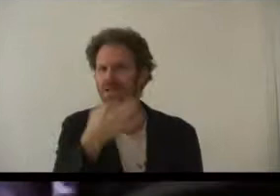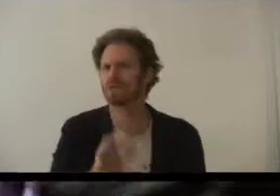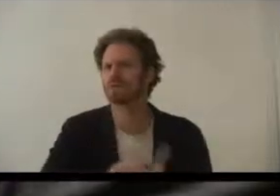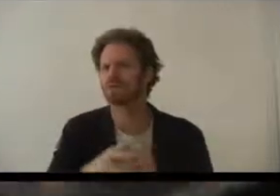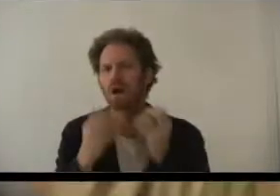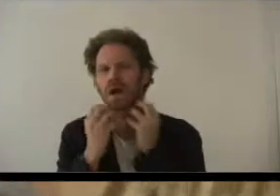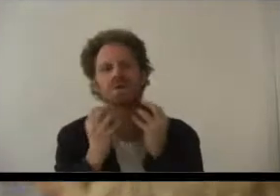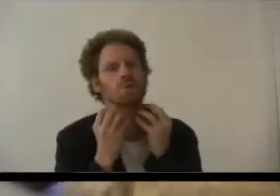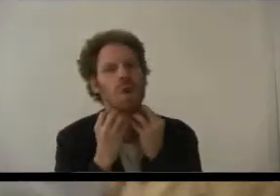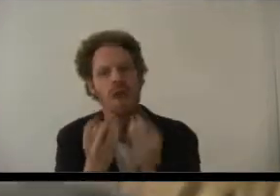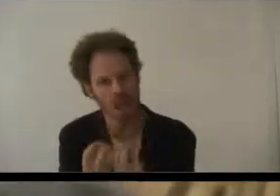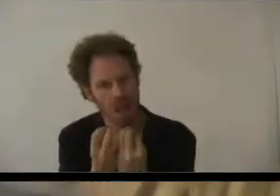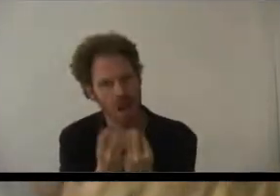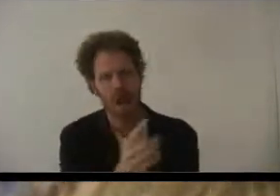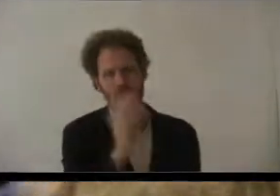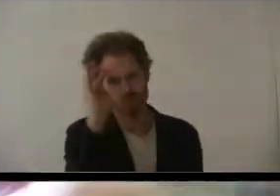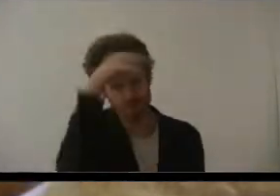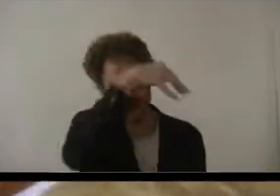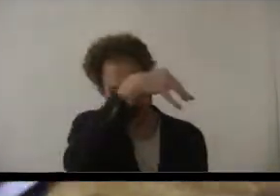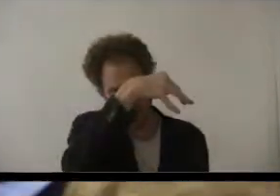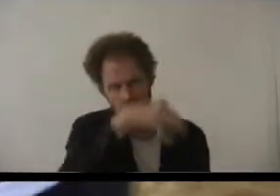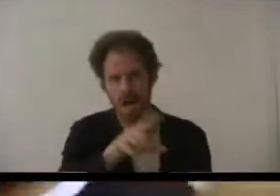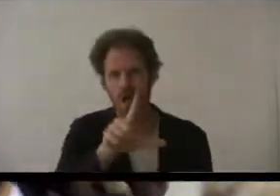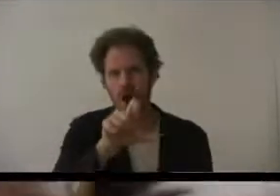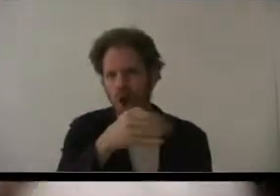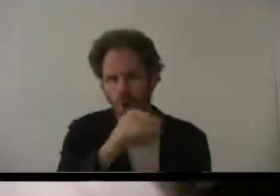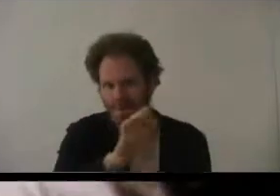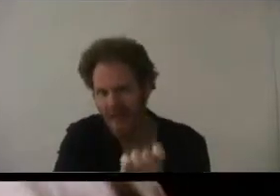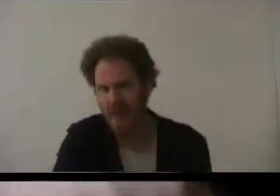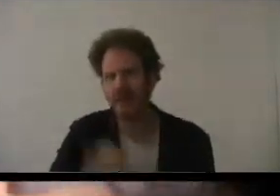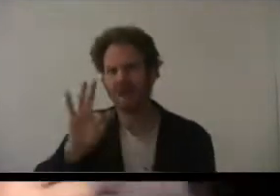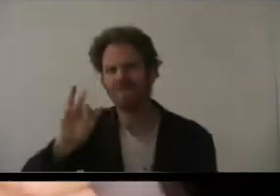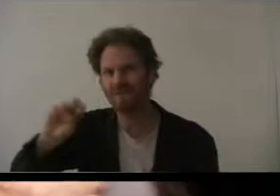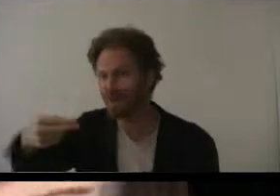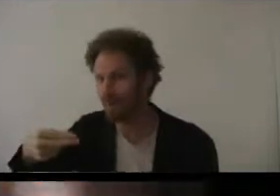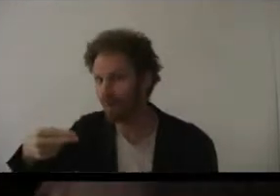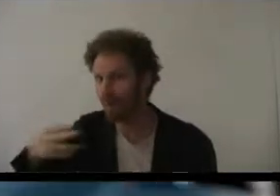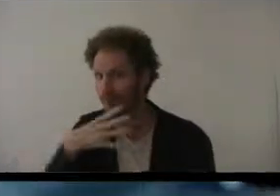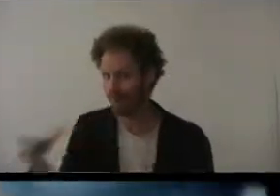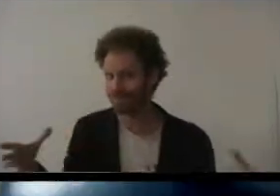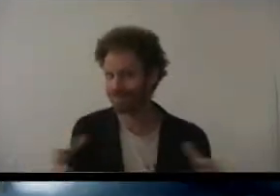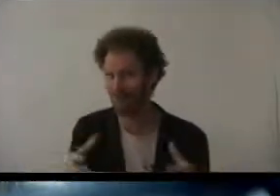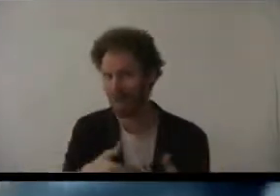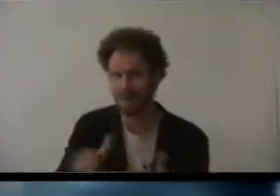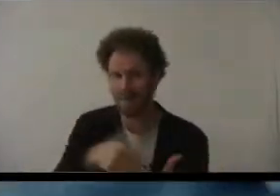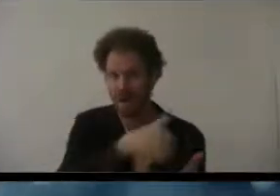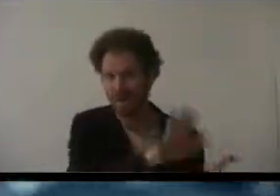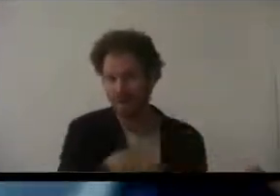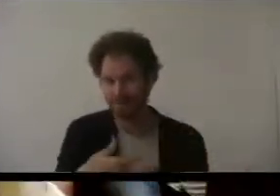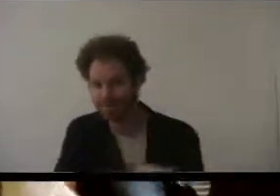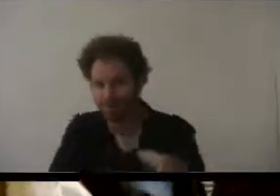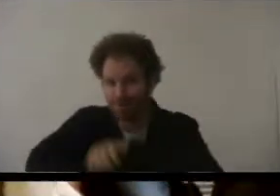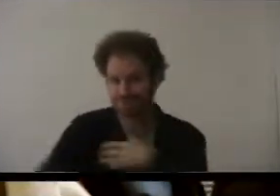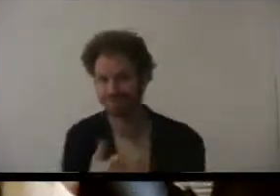tous nos adhérents, à tous nos amis, à tous ceux qui espèrent en nous que ce rassemblement et cette union sont en marche. Rien